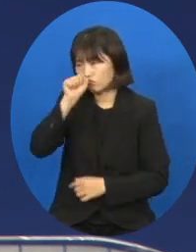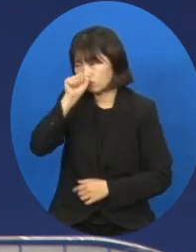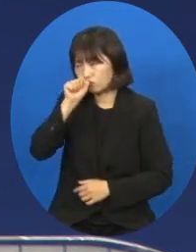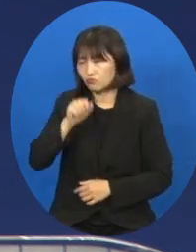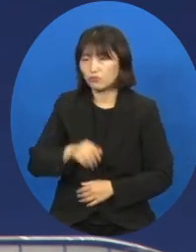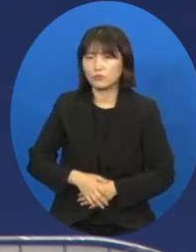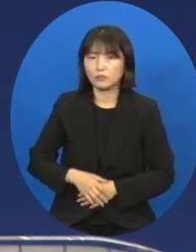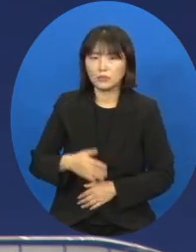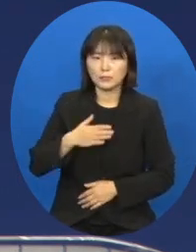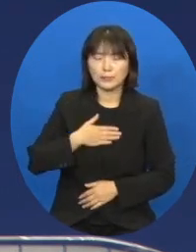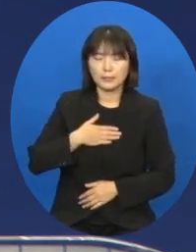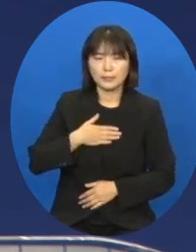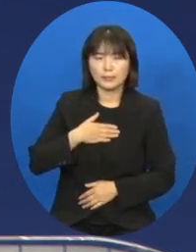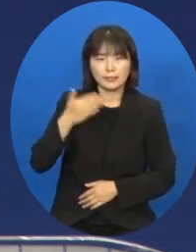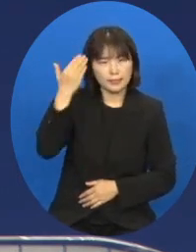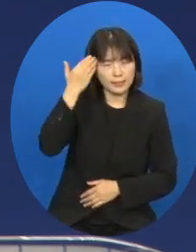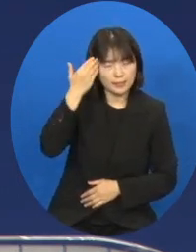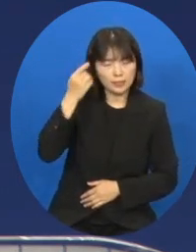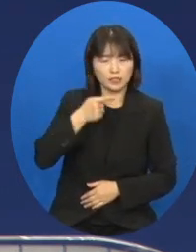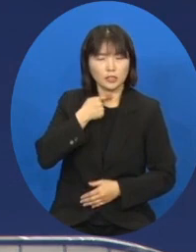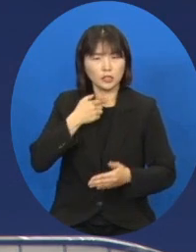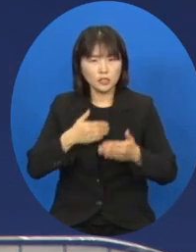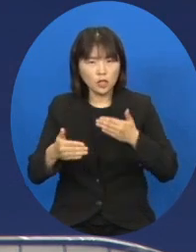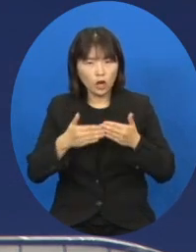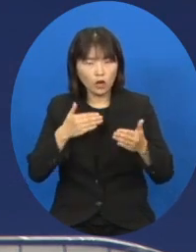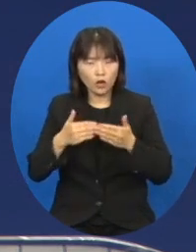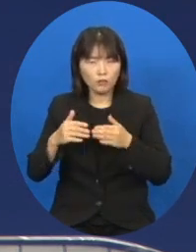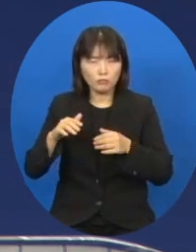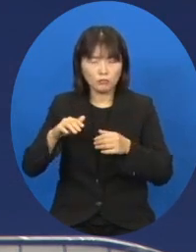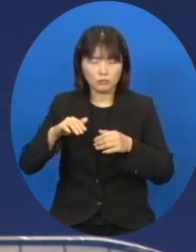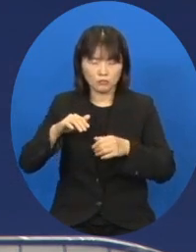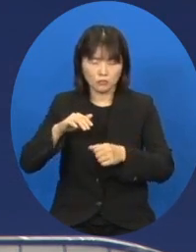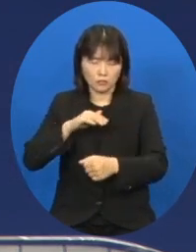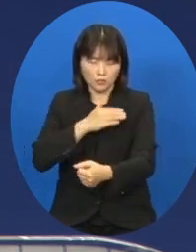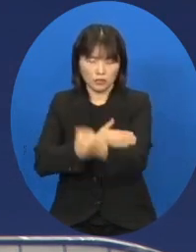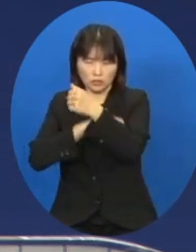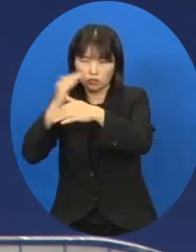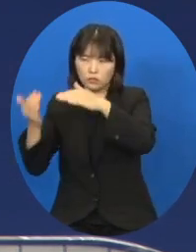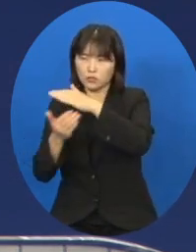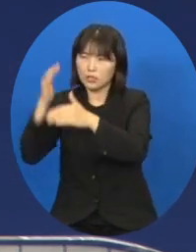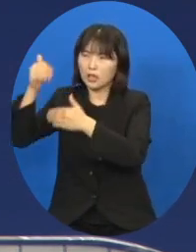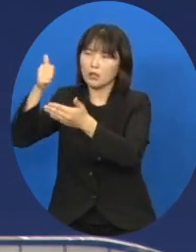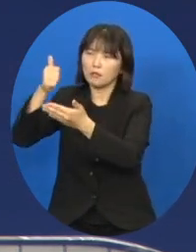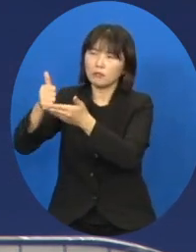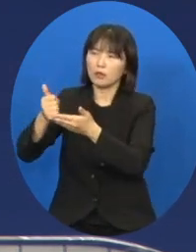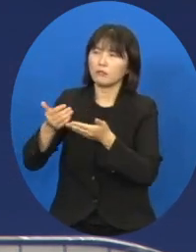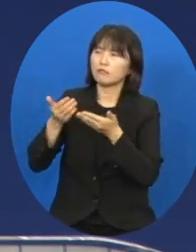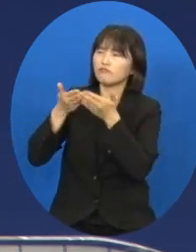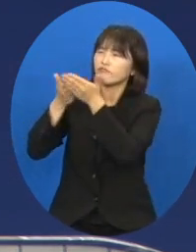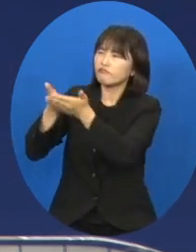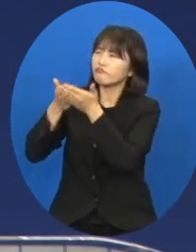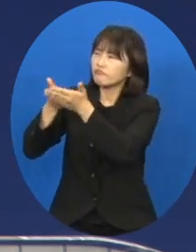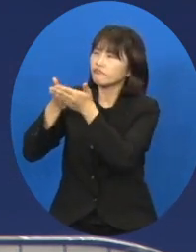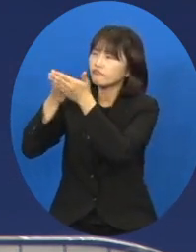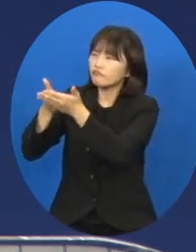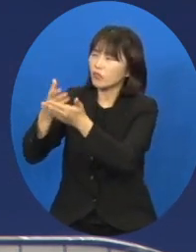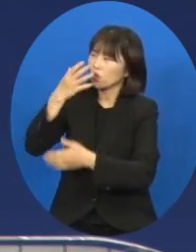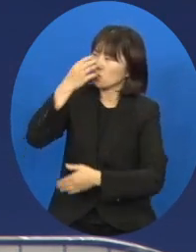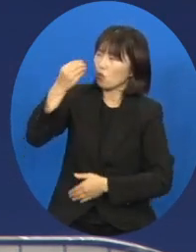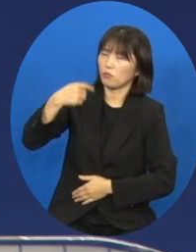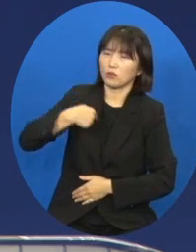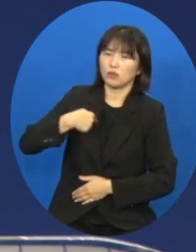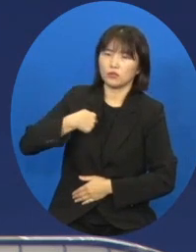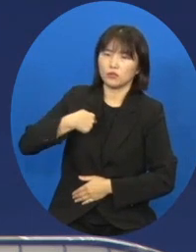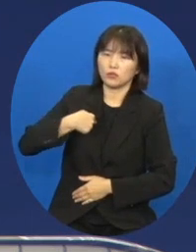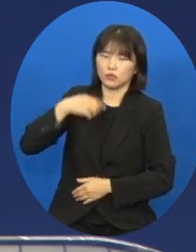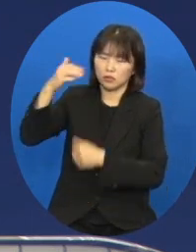저의 얕은 지식과 경험을 전능하신 하나님 앞에 들이미는 교만한 저를 하나님께서는